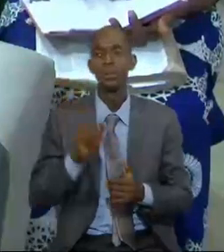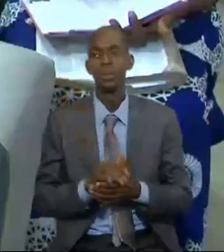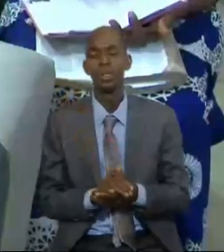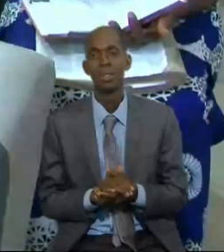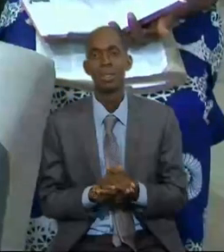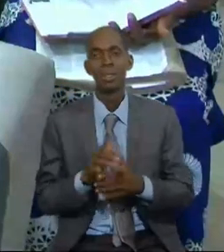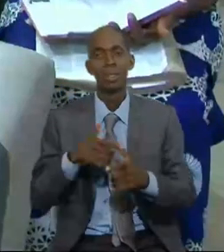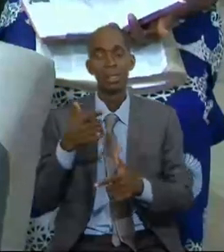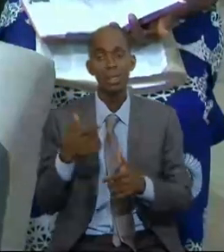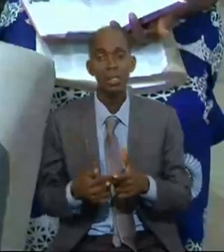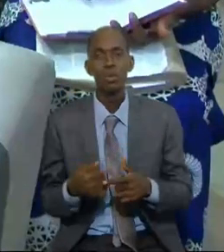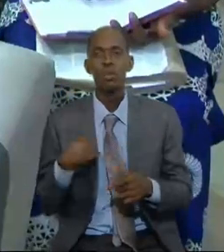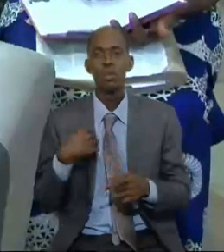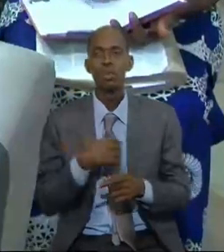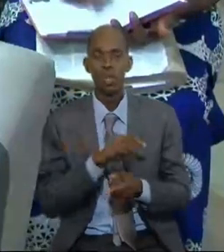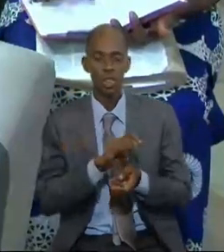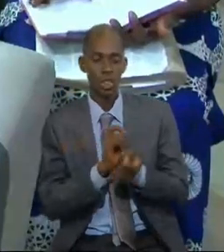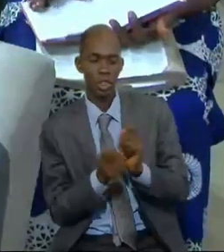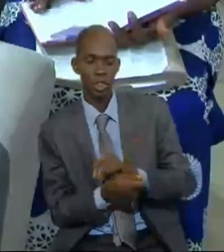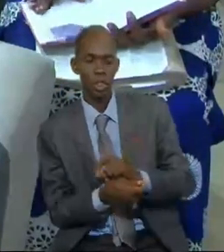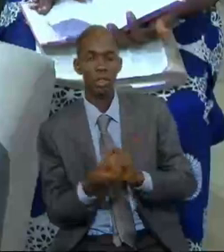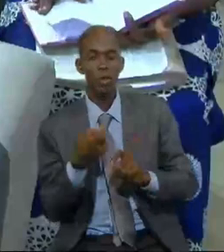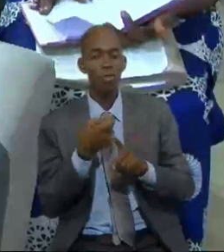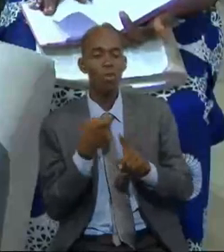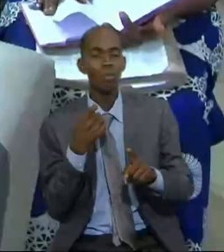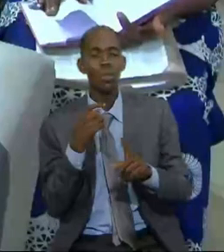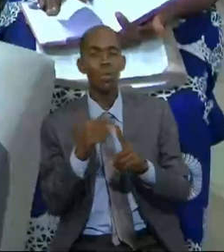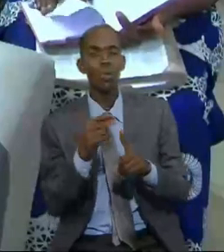et vous avez une relation avec lui